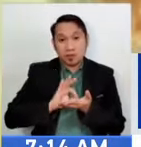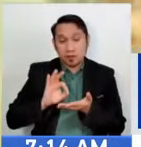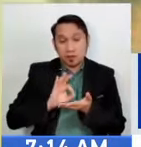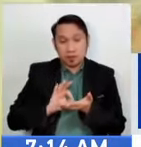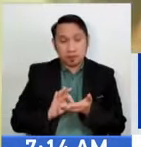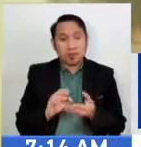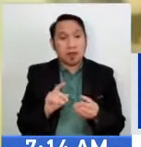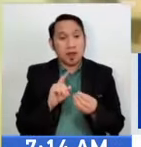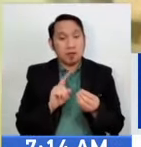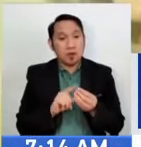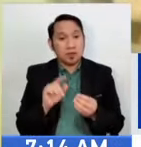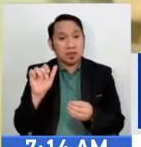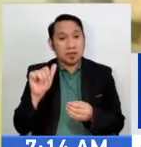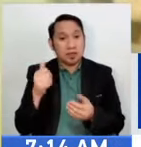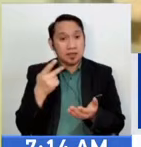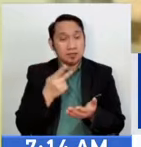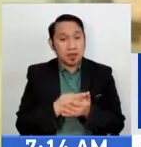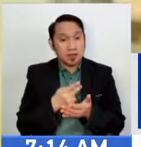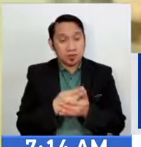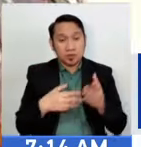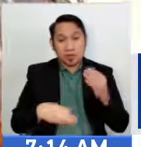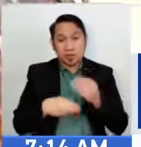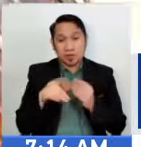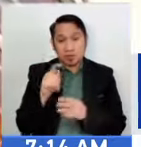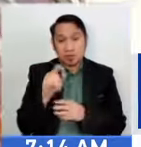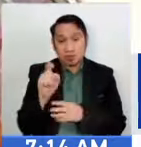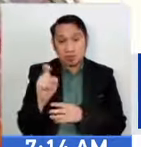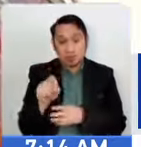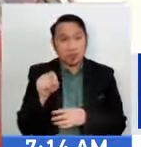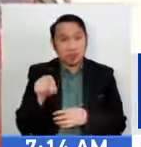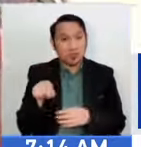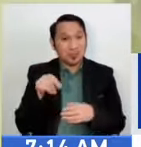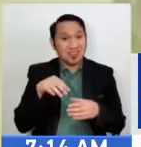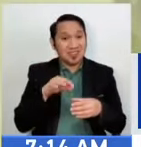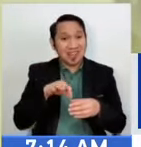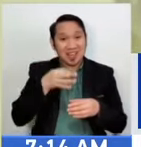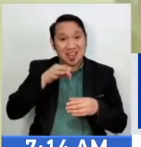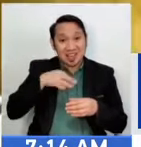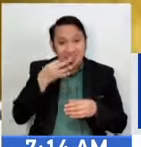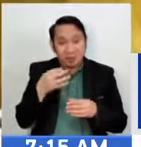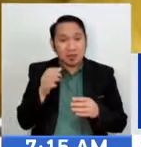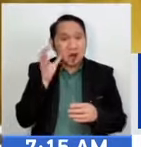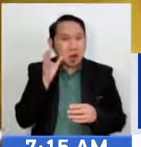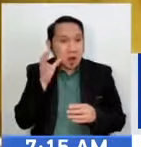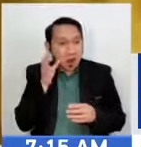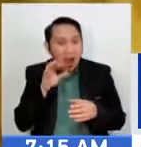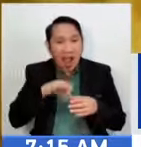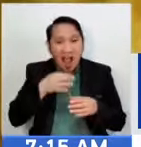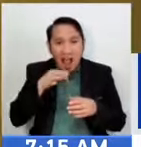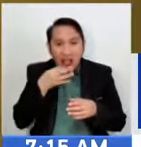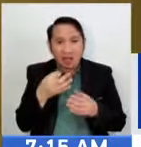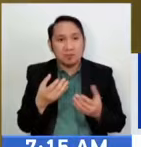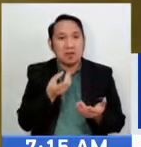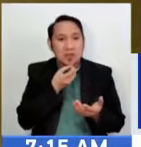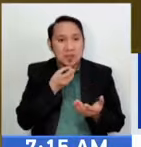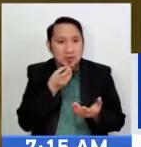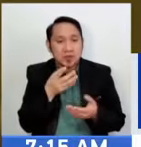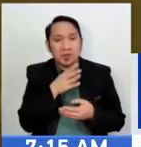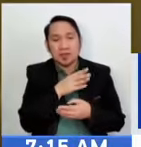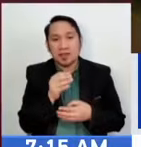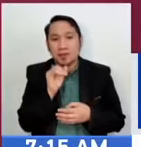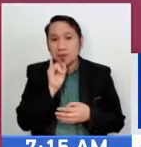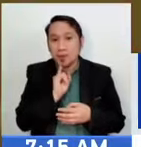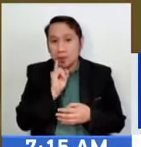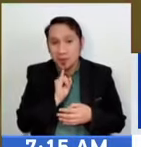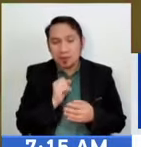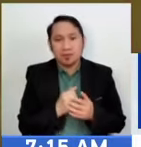tax kada 100 grams o milliliter ng junk food kasama ang mga candy, chichirya, dessert at ice cream. Gusto rin lang itaas